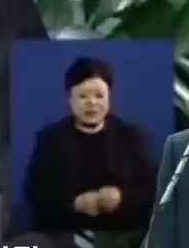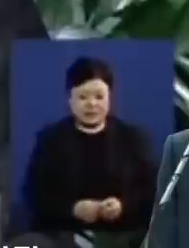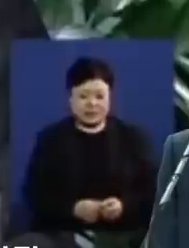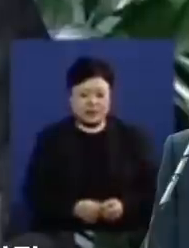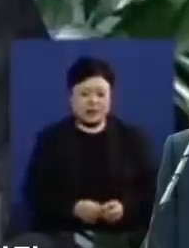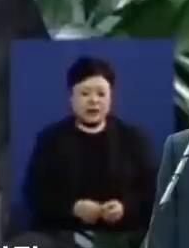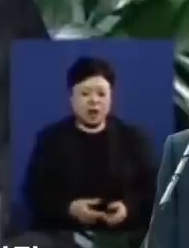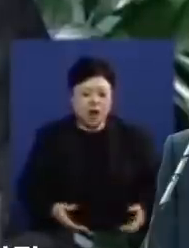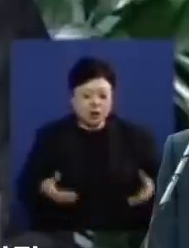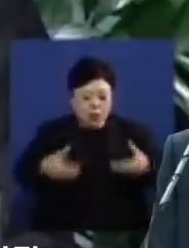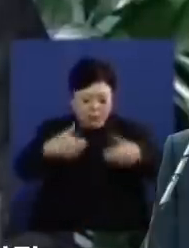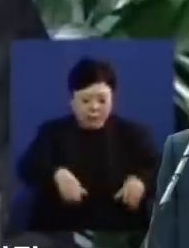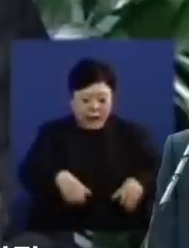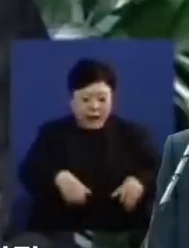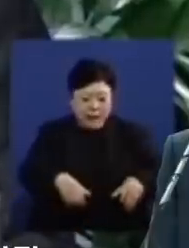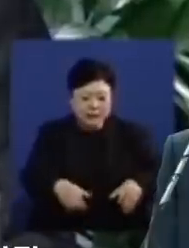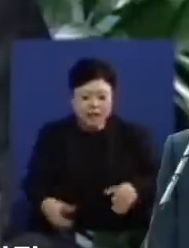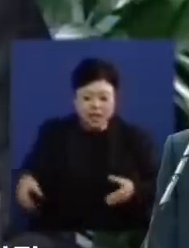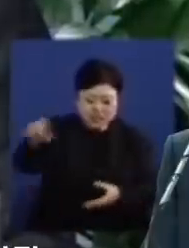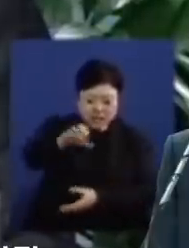독에 채워라.